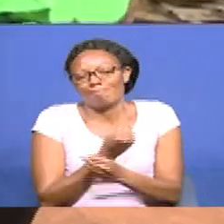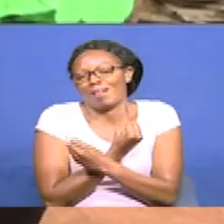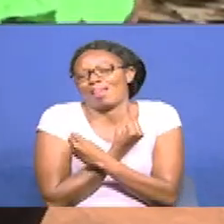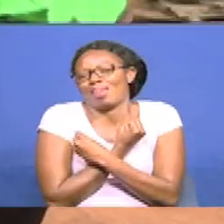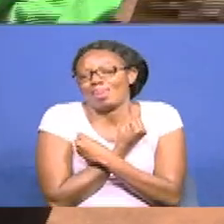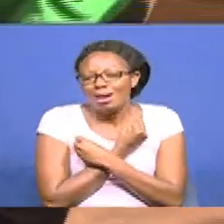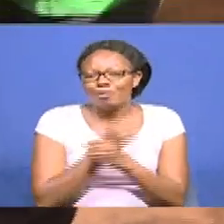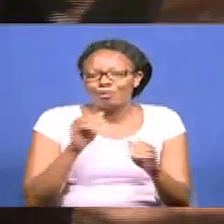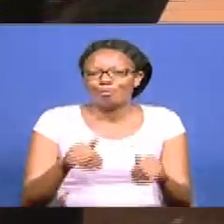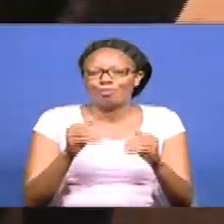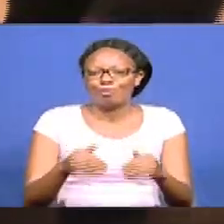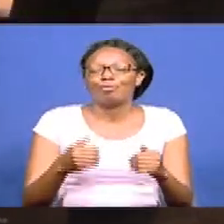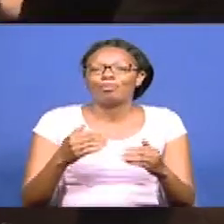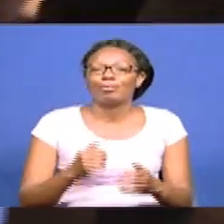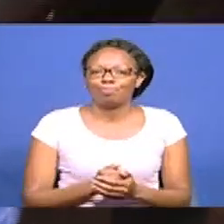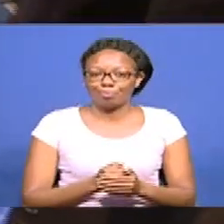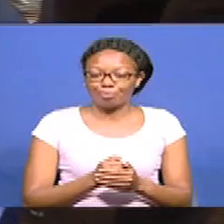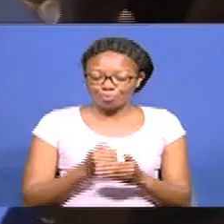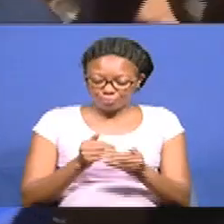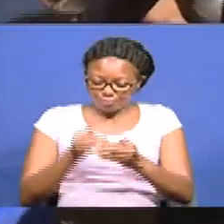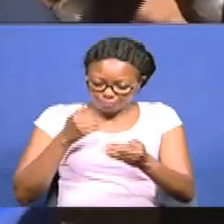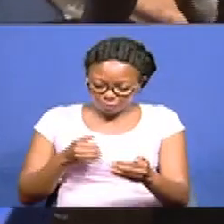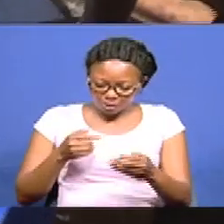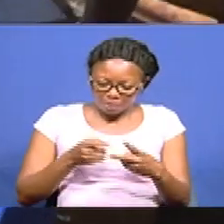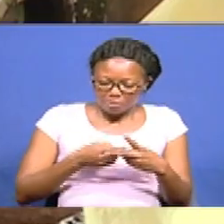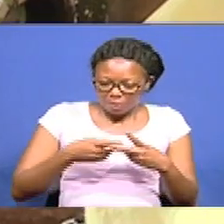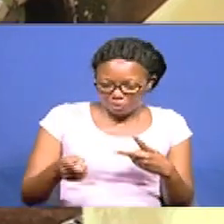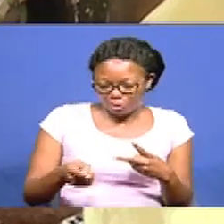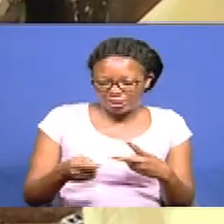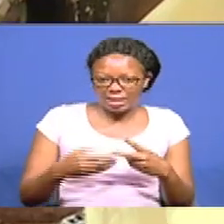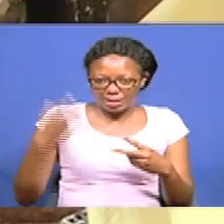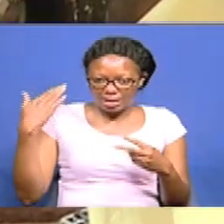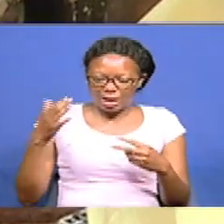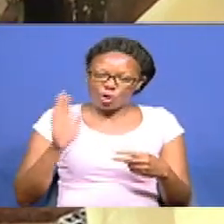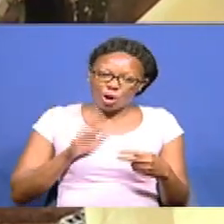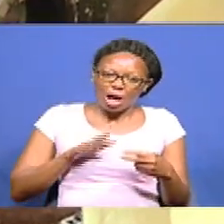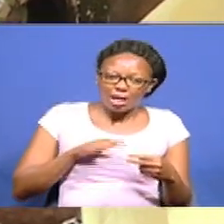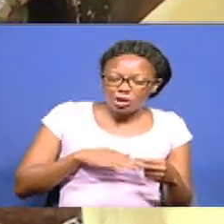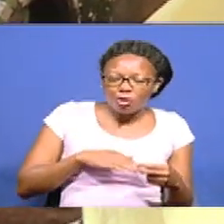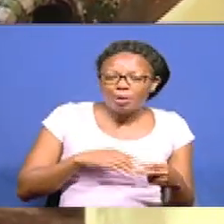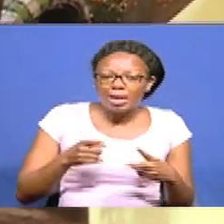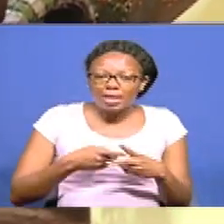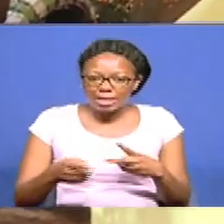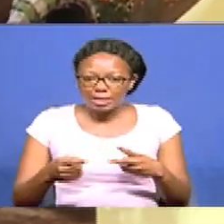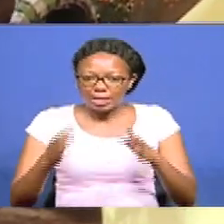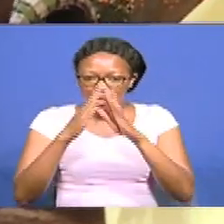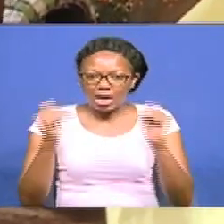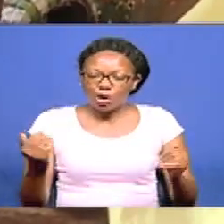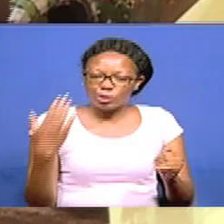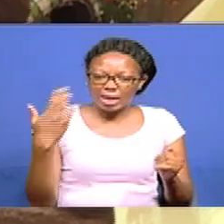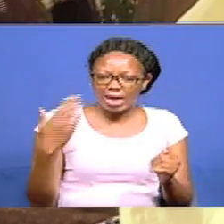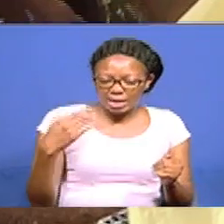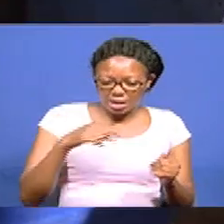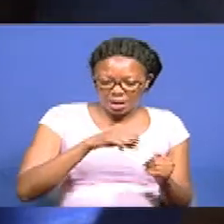sana. Kabla ya kuanza ukuzaji wa miche, hapo mbeleni walikuwa wameanzisha kilimo cha greenhouse,